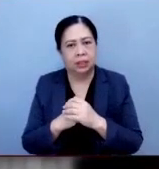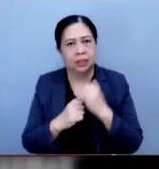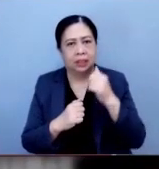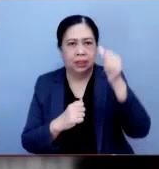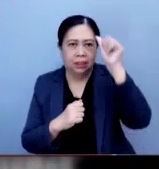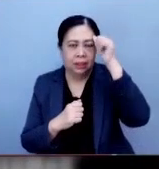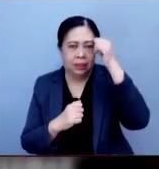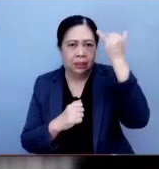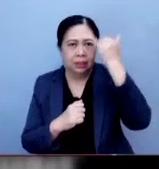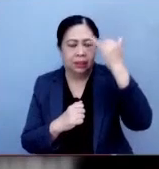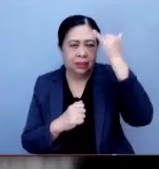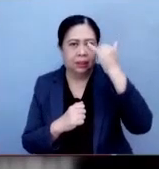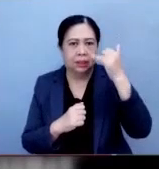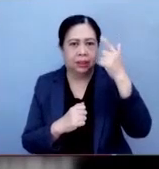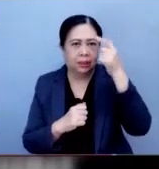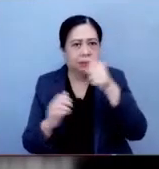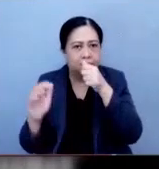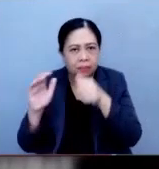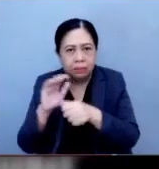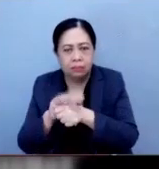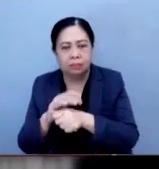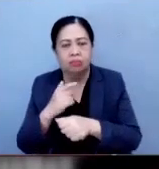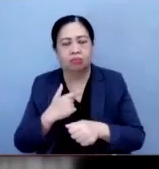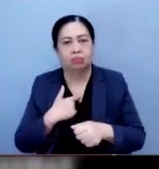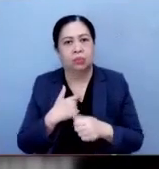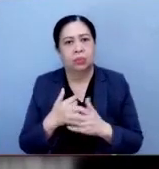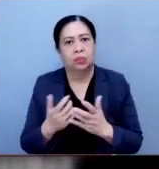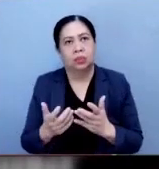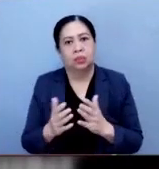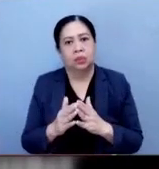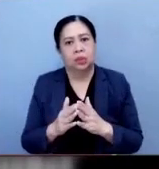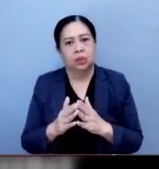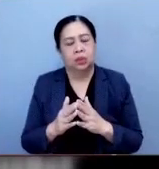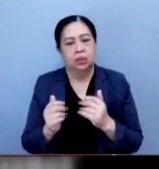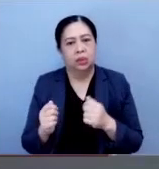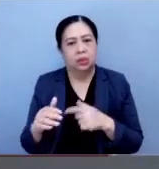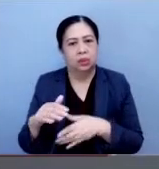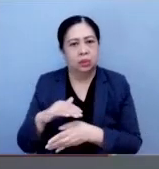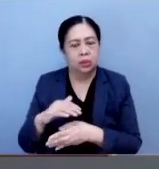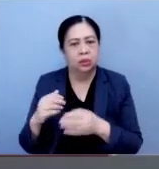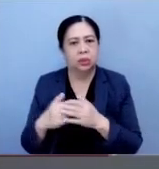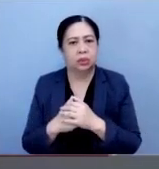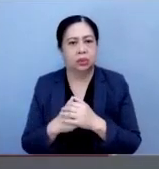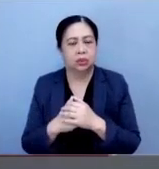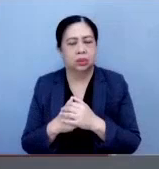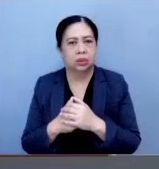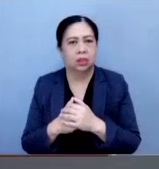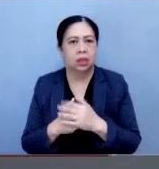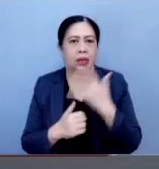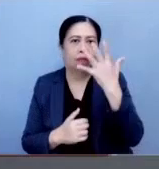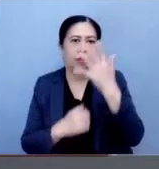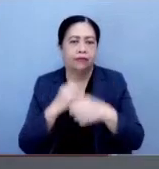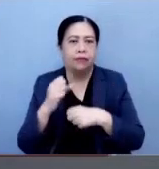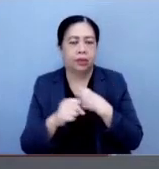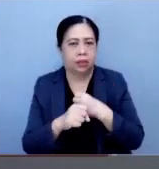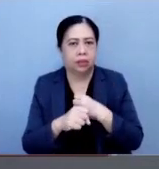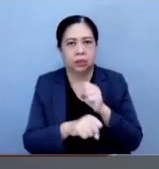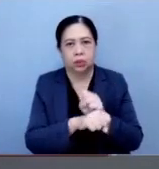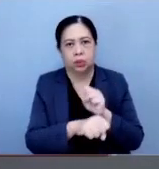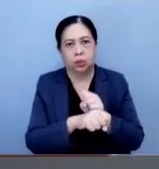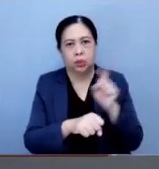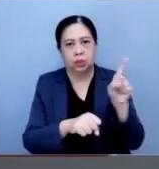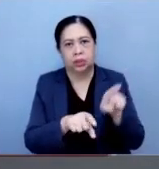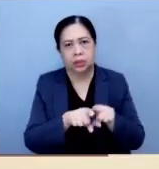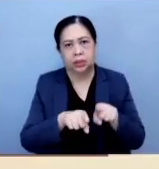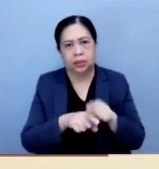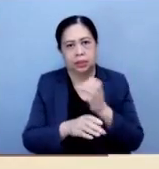ko. Kasi nagtago na ako doon sa baba ng bed niya, sir. 5 taong nagsilbing caregiver sa Israel